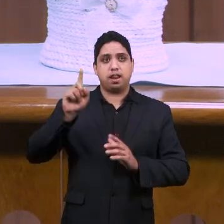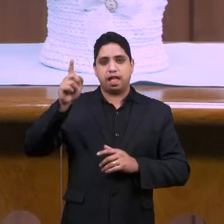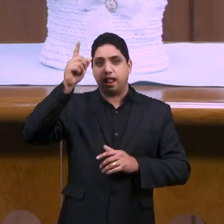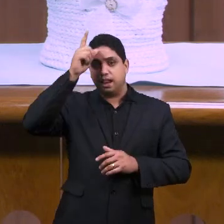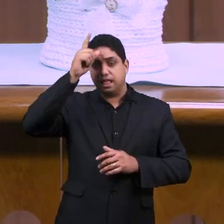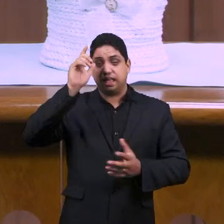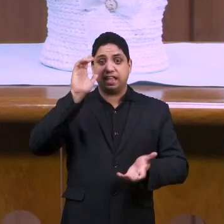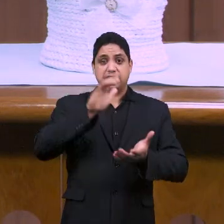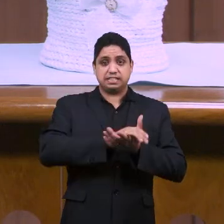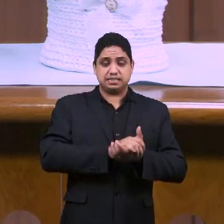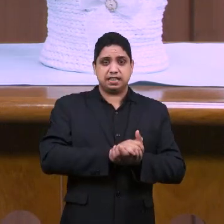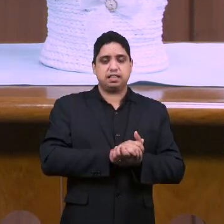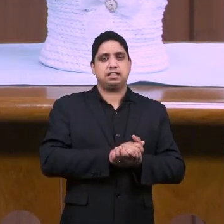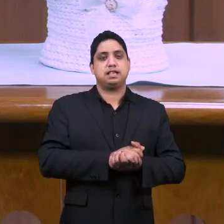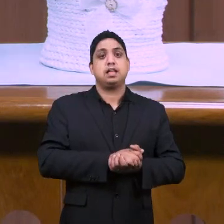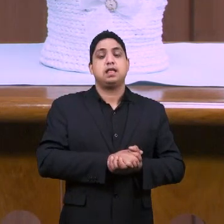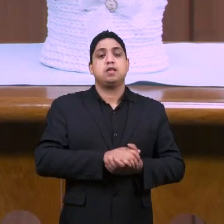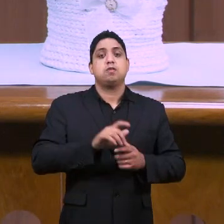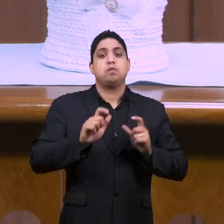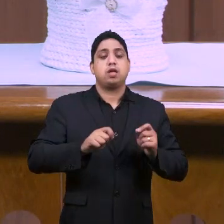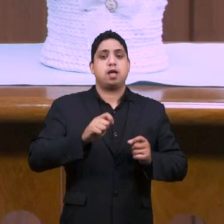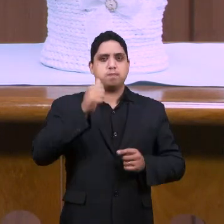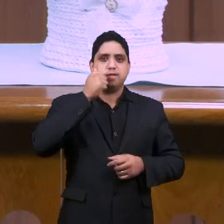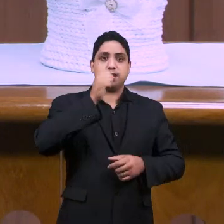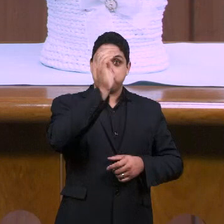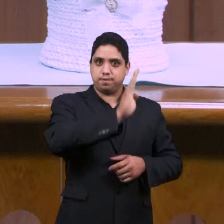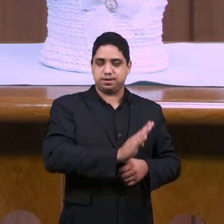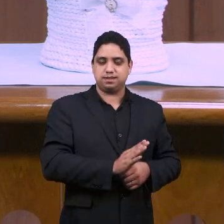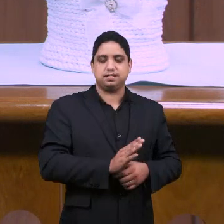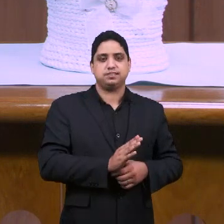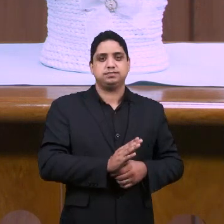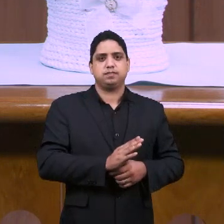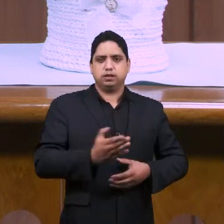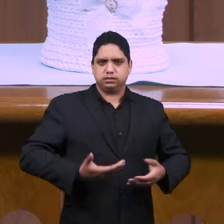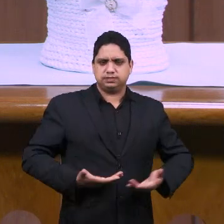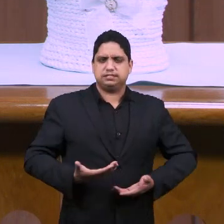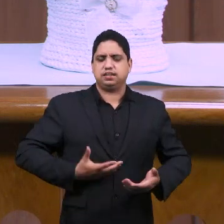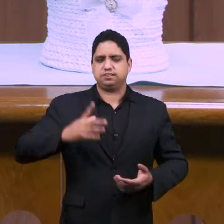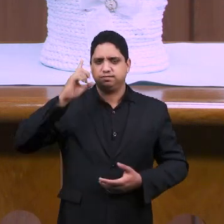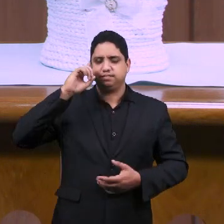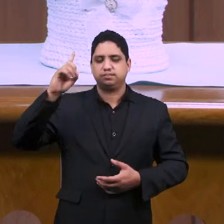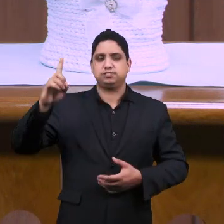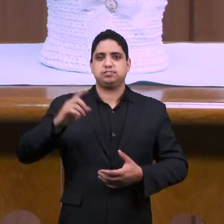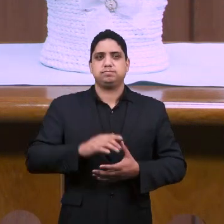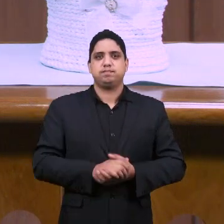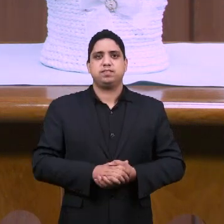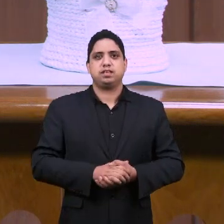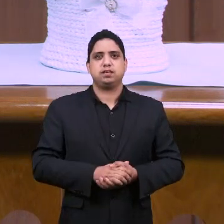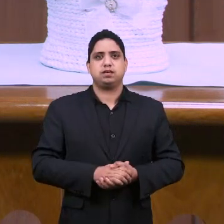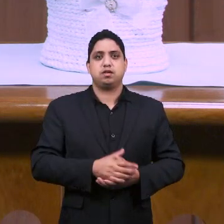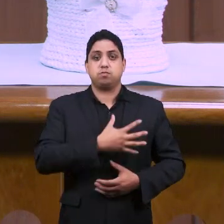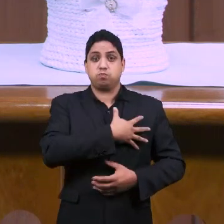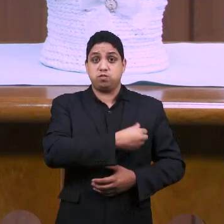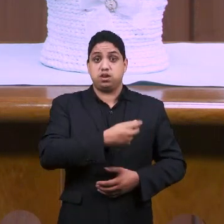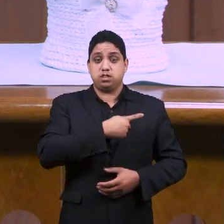qui est d'origine allemande. Il est marié avec une Brésilienne, servante de